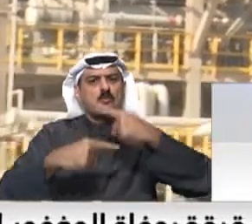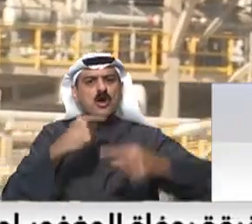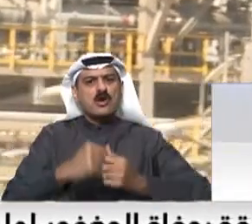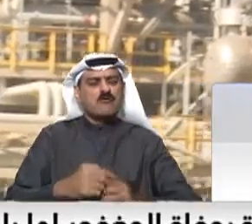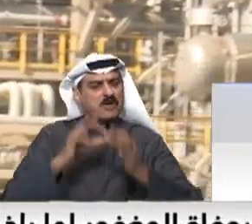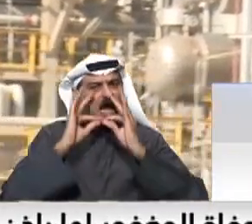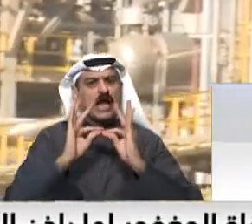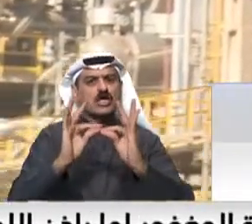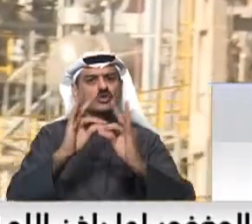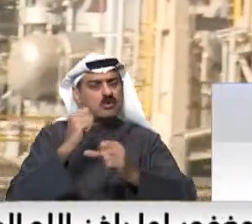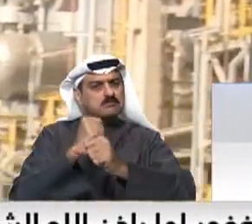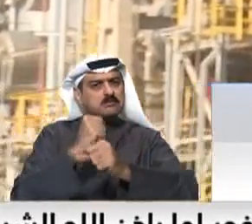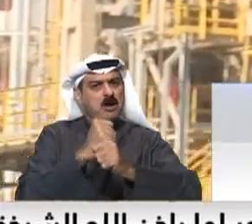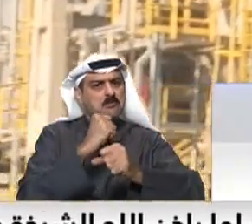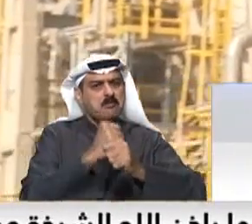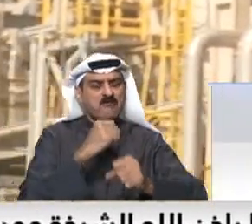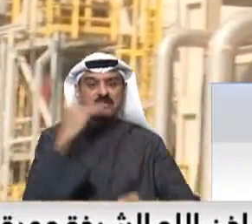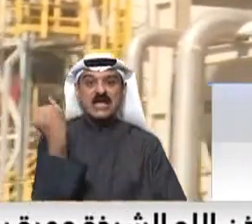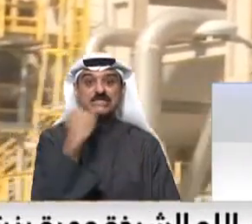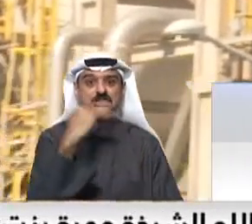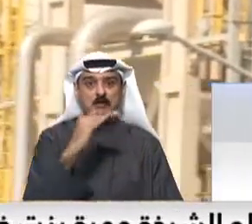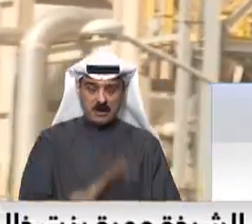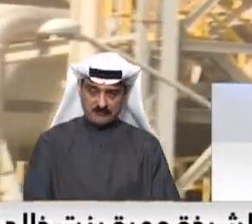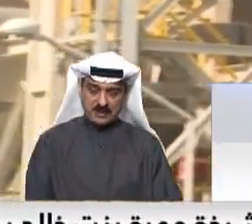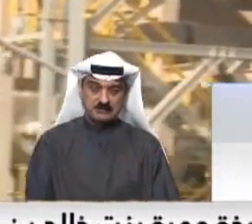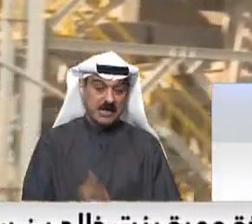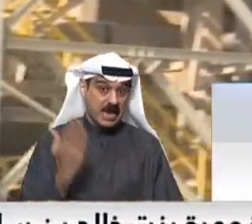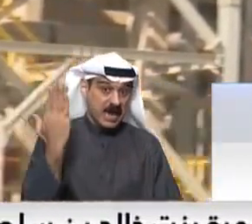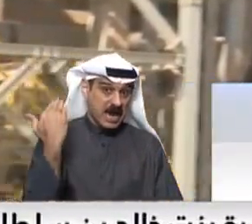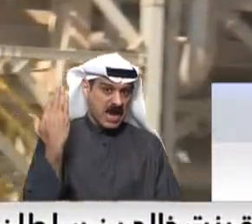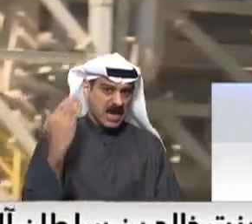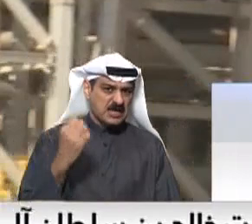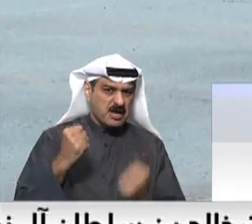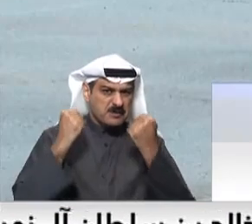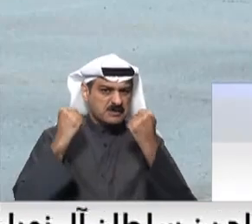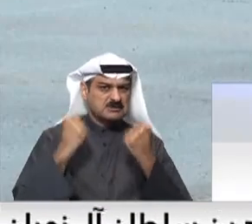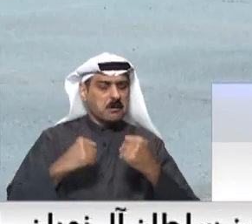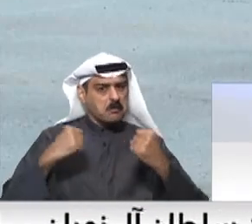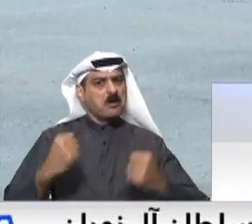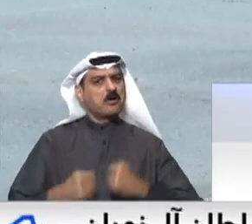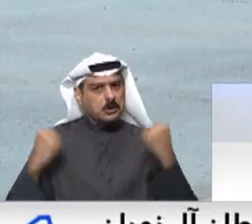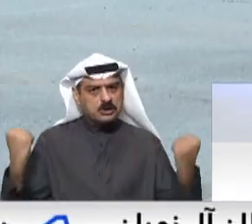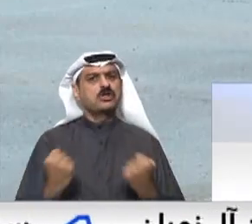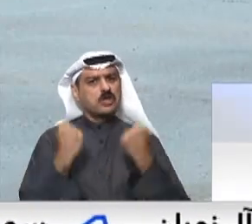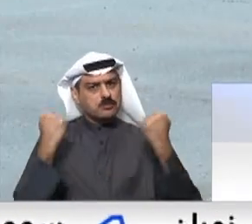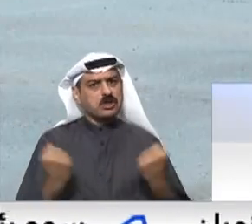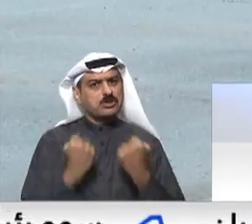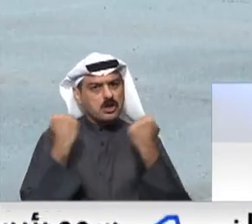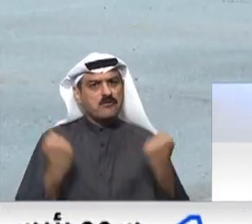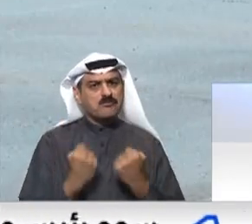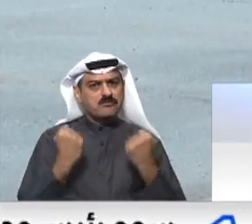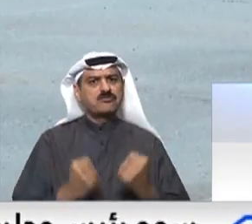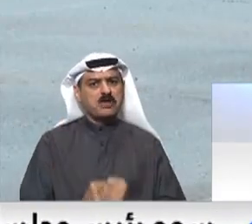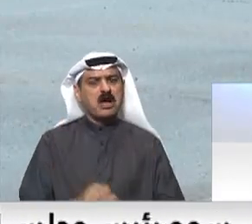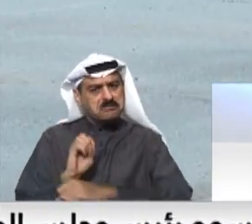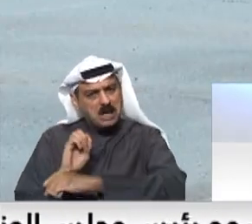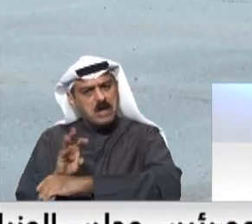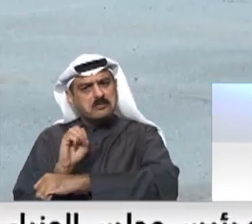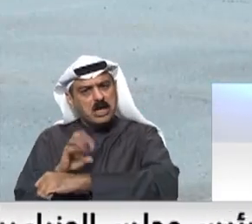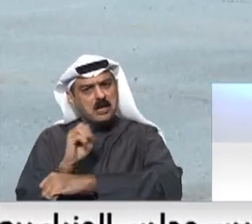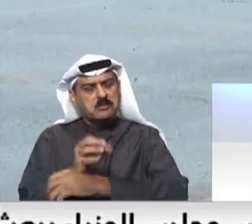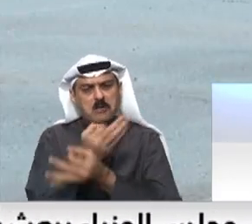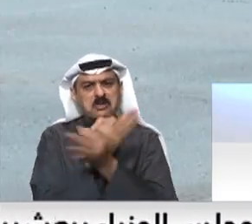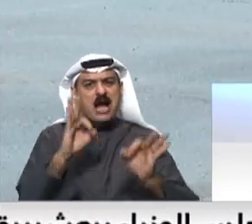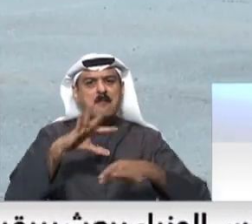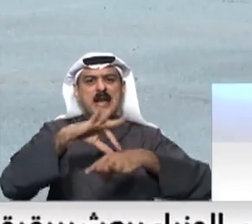وتجهيز العنصر البشري. طبعا احنا مرينا بفترة كبيرة من تدريب جميع العناصر البشرية